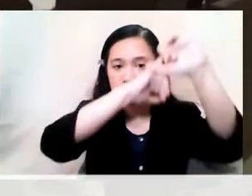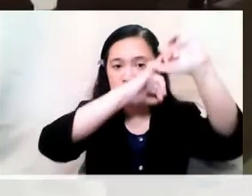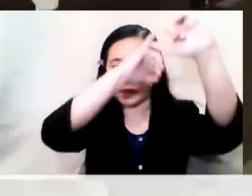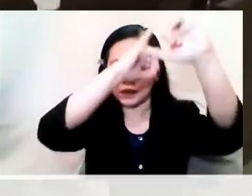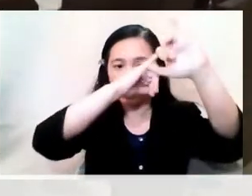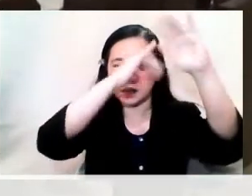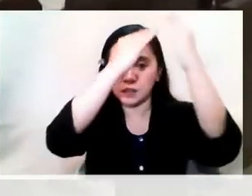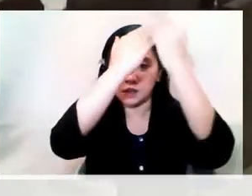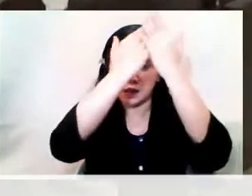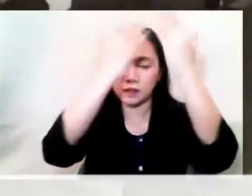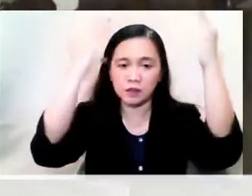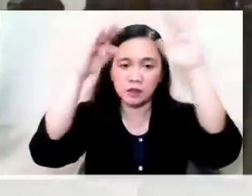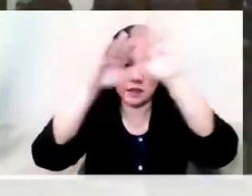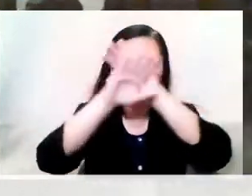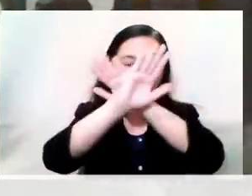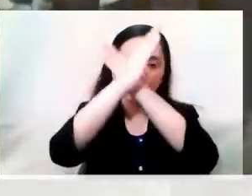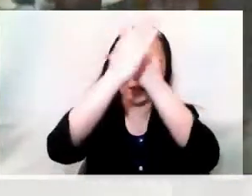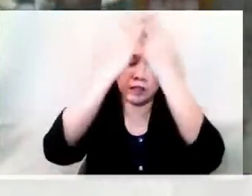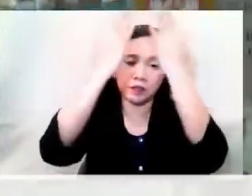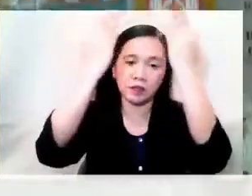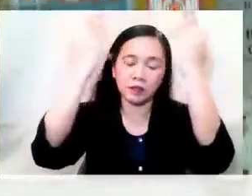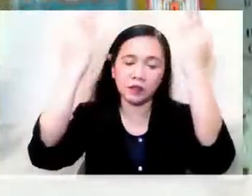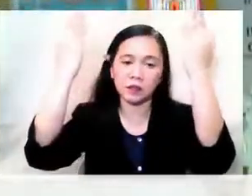para na sa